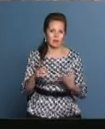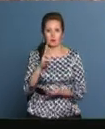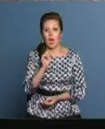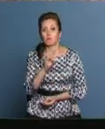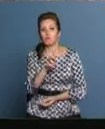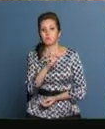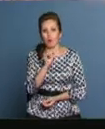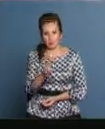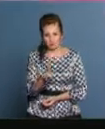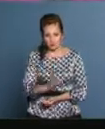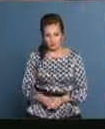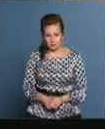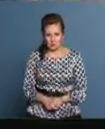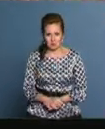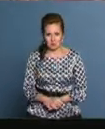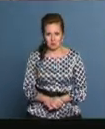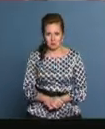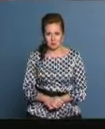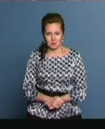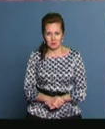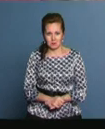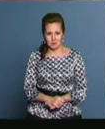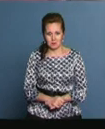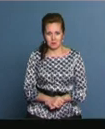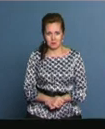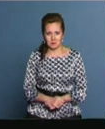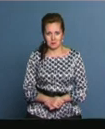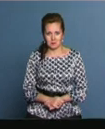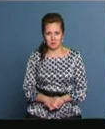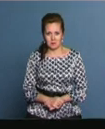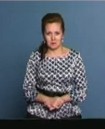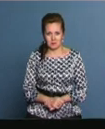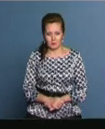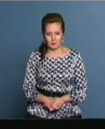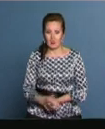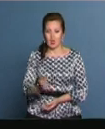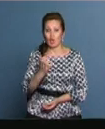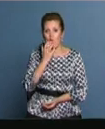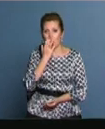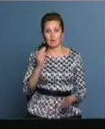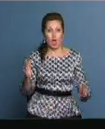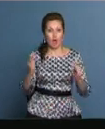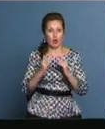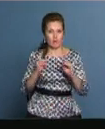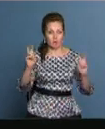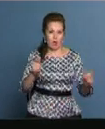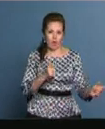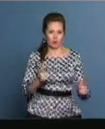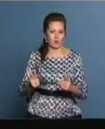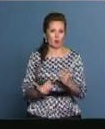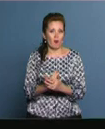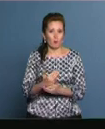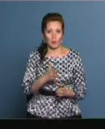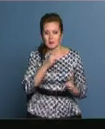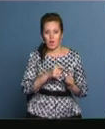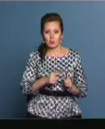Горина, Анастасия Тутаева, Юрий Дроздов, телеканал «Моя Удмуртия». Теплый кров готовится к новому сезону. Сестры